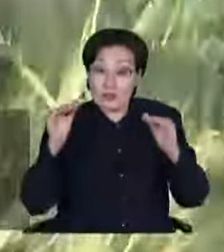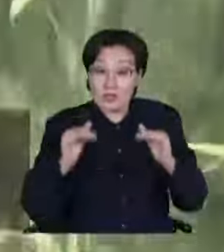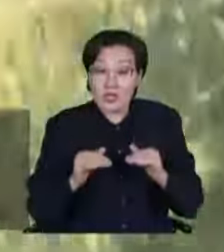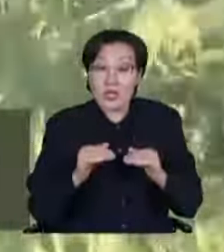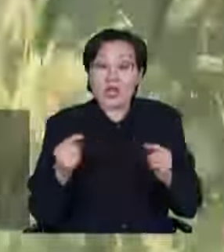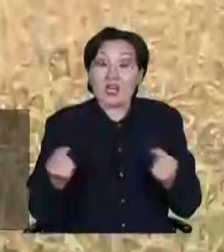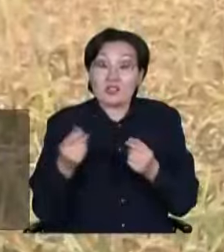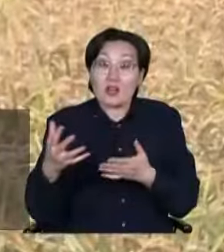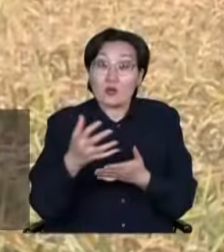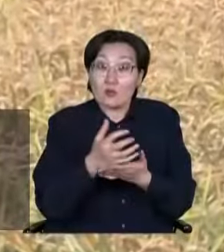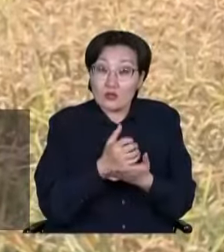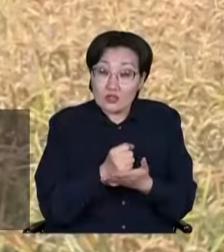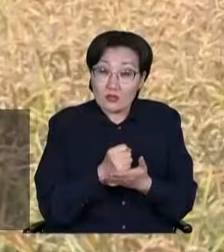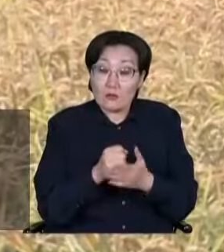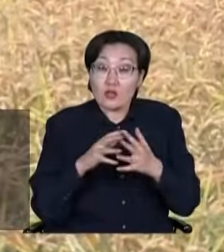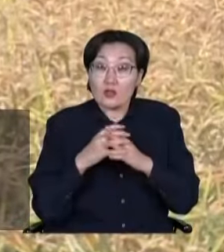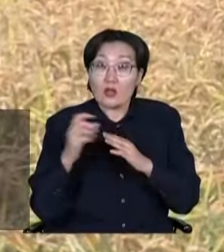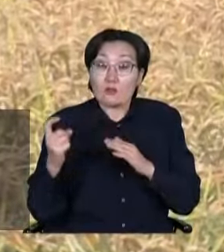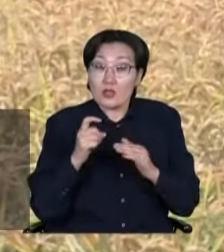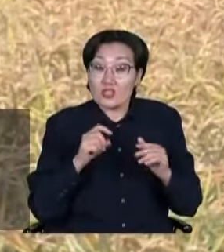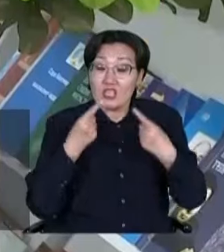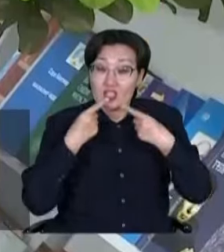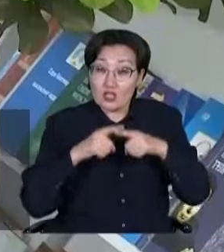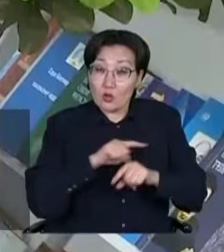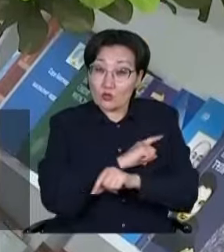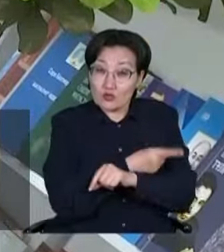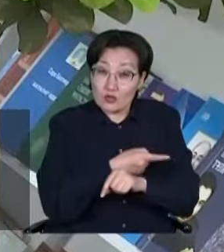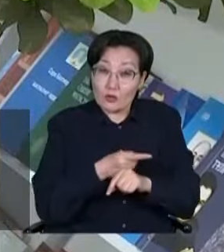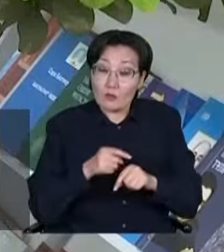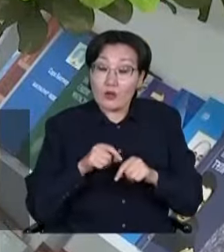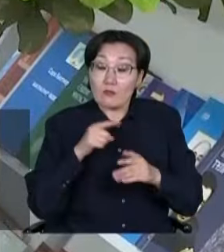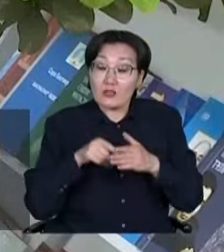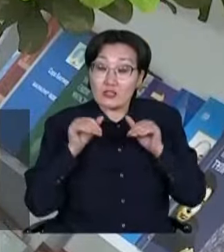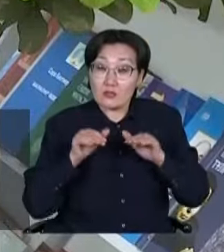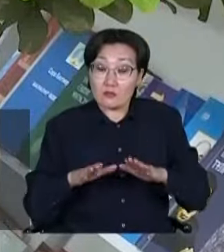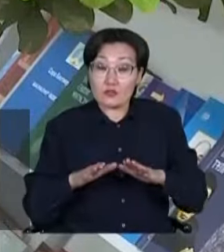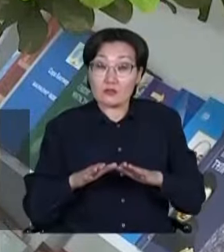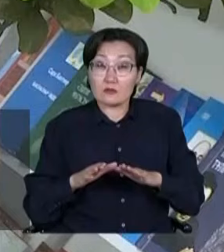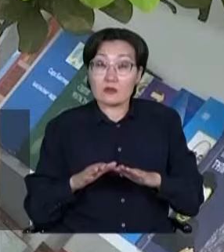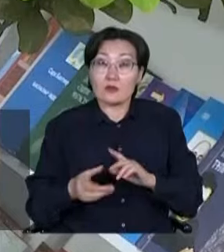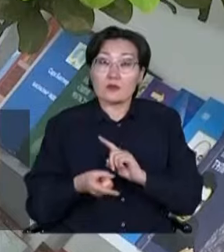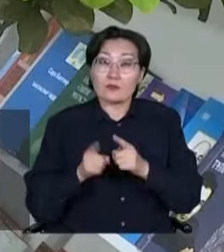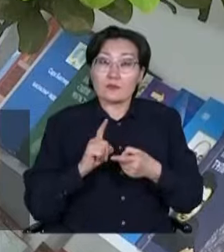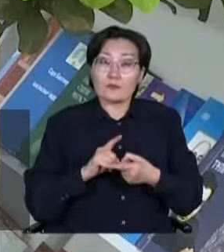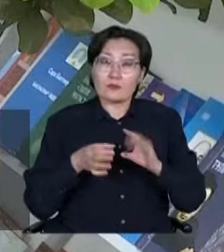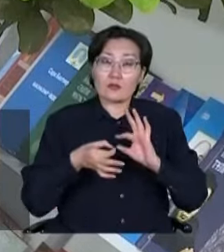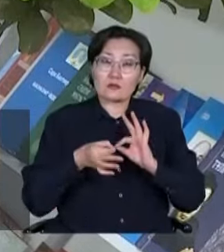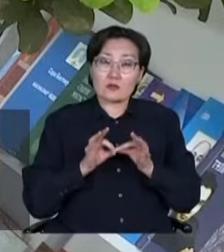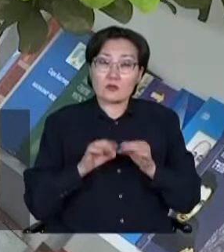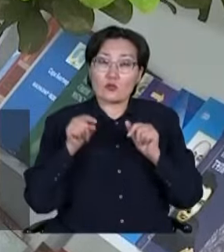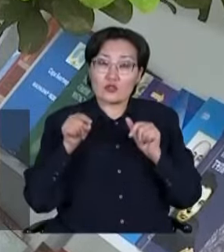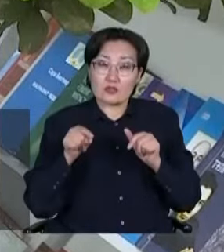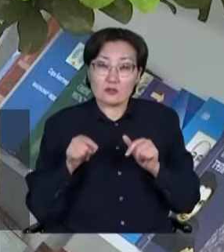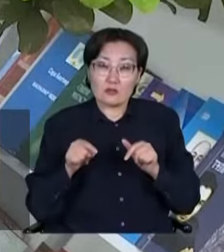мол өнім алу агротехникалық шараларды күшейтуге әкеп тірейді. Суды үнемдеуге өзінің септігін тигізетін дақылдарға көшудің бір емес қиындылығы, бұл жерде